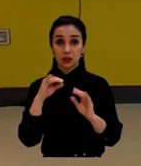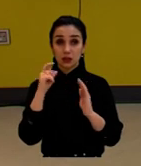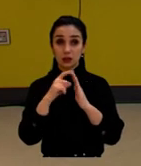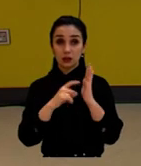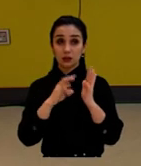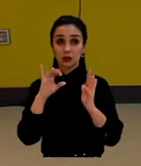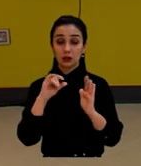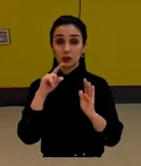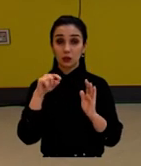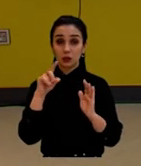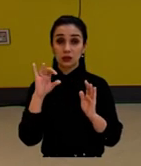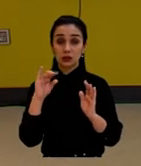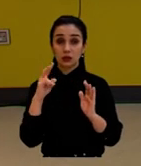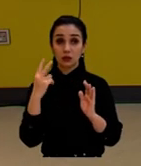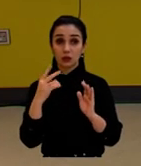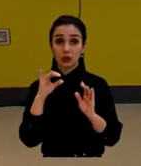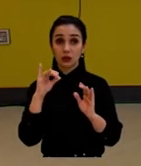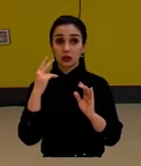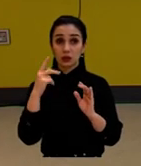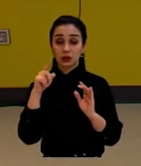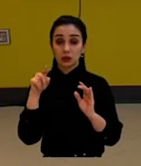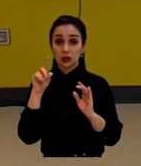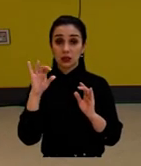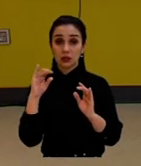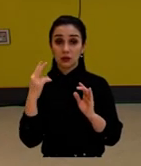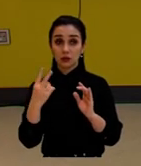Делим на корень из 2, получаем 3 корней из 2.